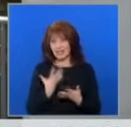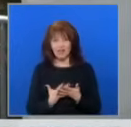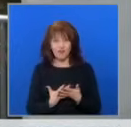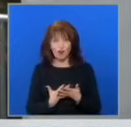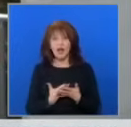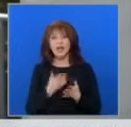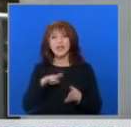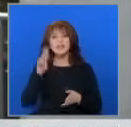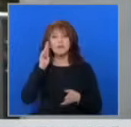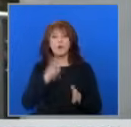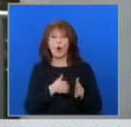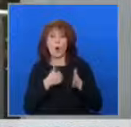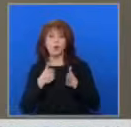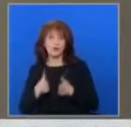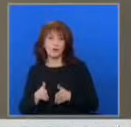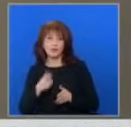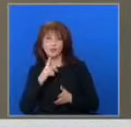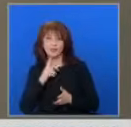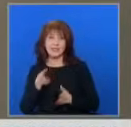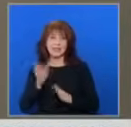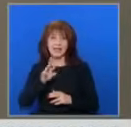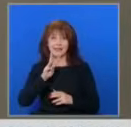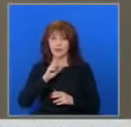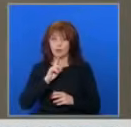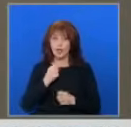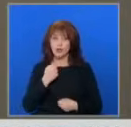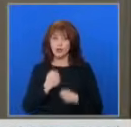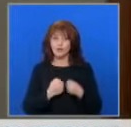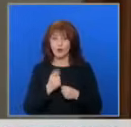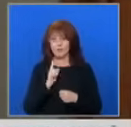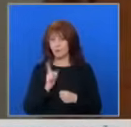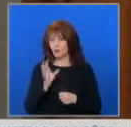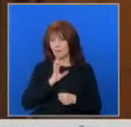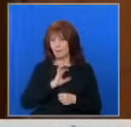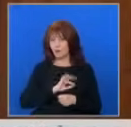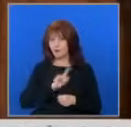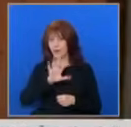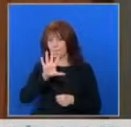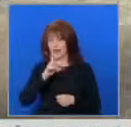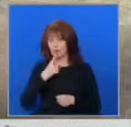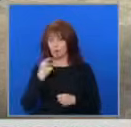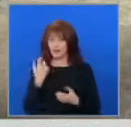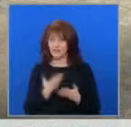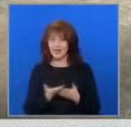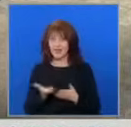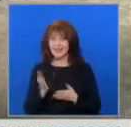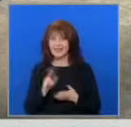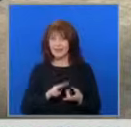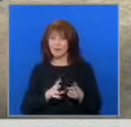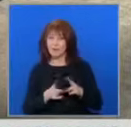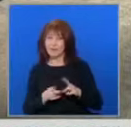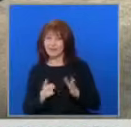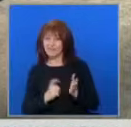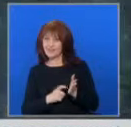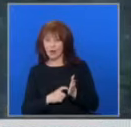изпълнение е отложено за срок от 3 години. Сега шофьора може да получи ефективна присъда до 5 години. След промените в закона за пияни и дрогирани